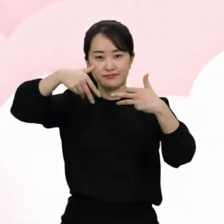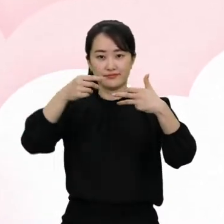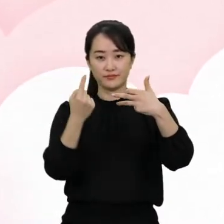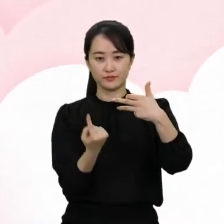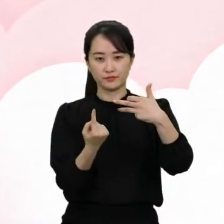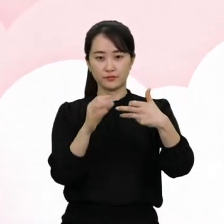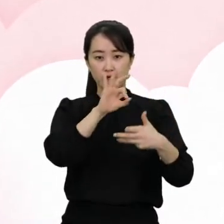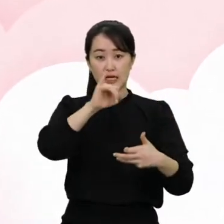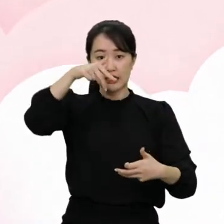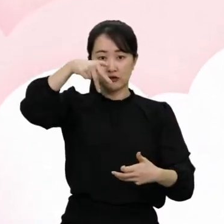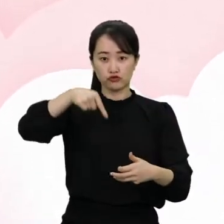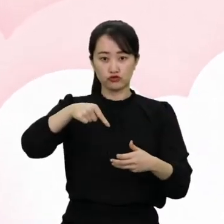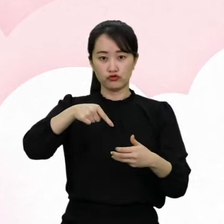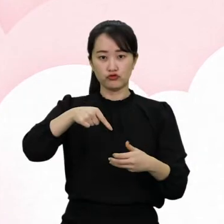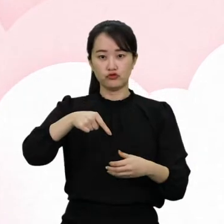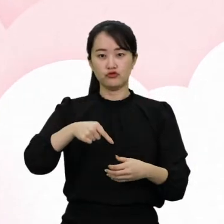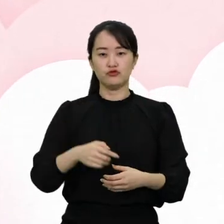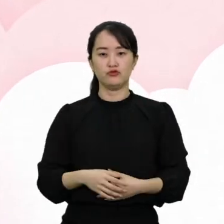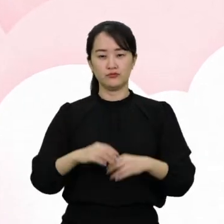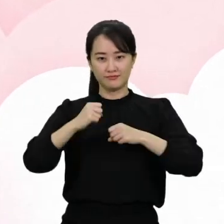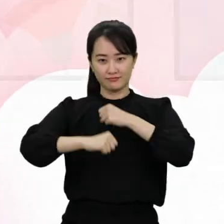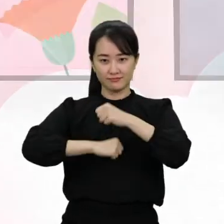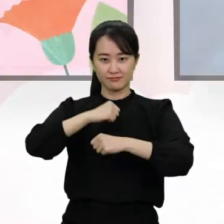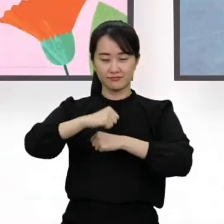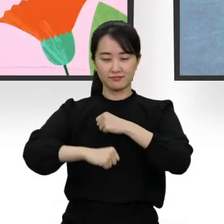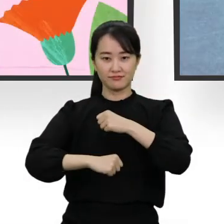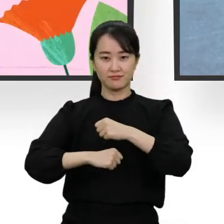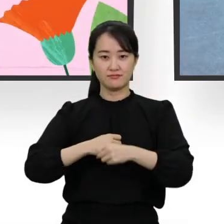제18조 이주 및 국적의 자유.